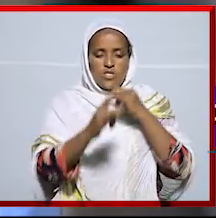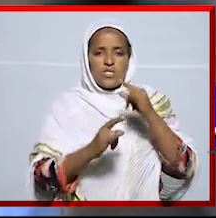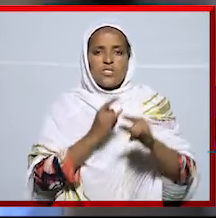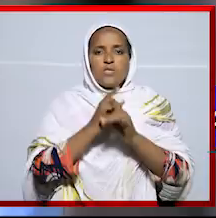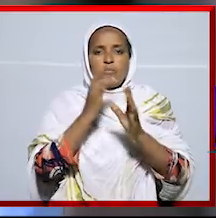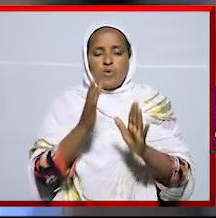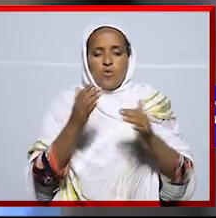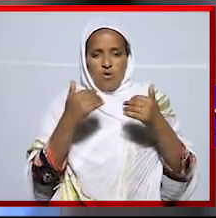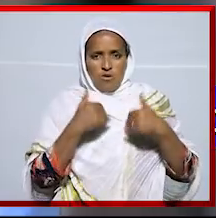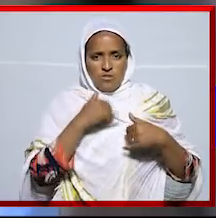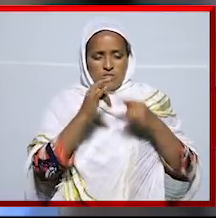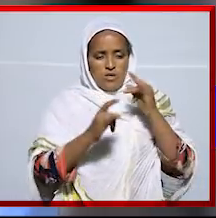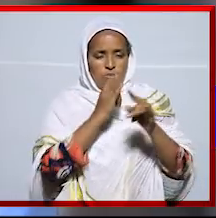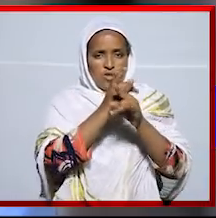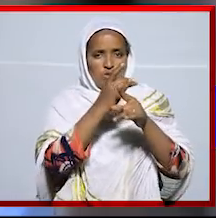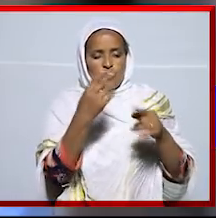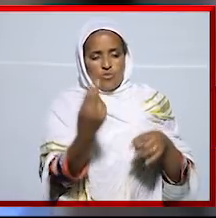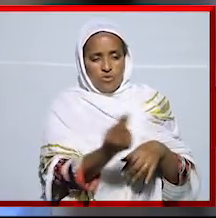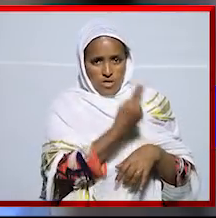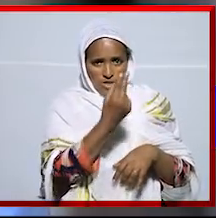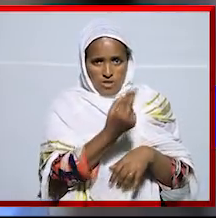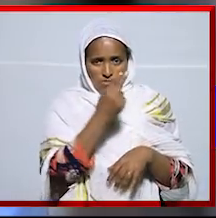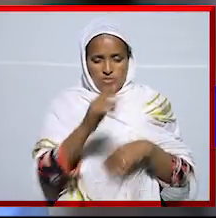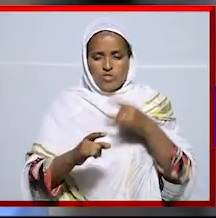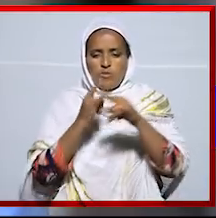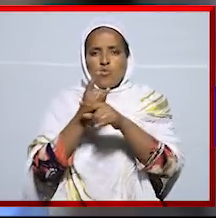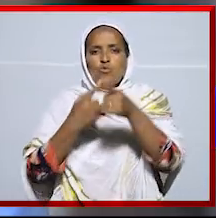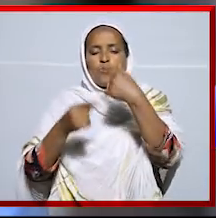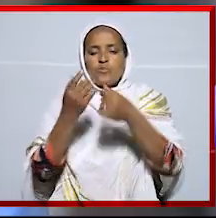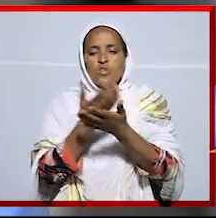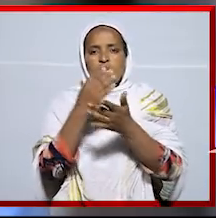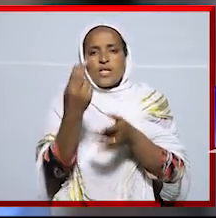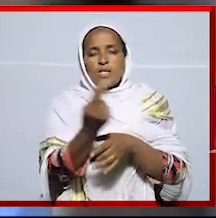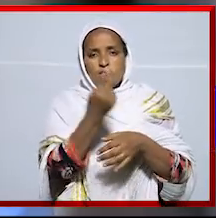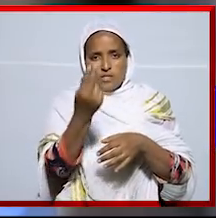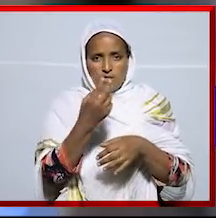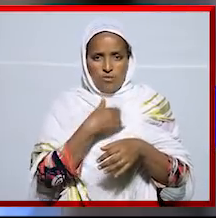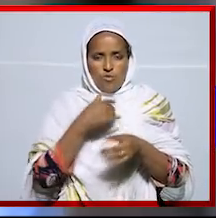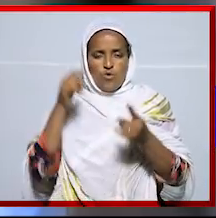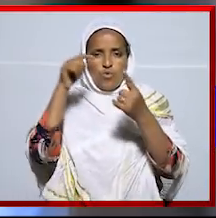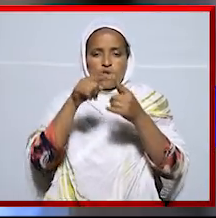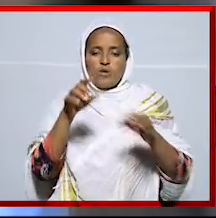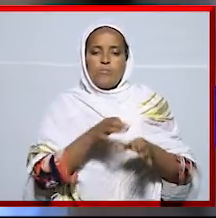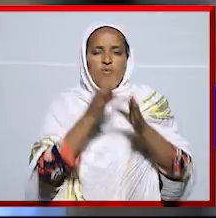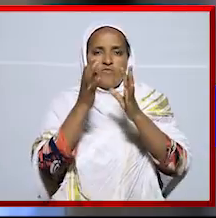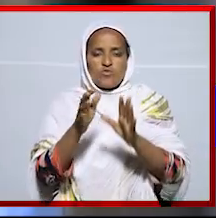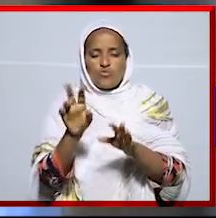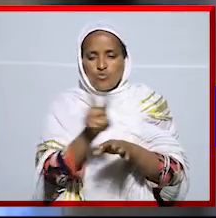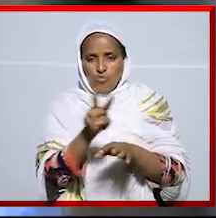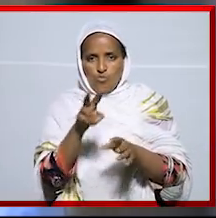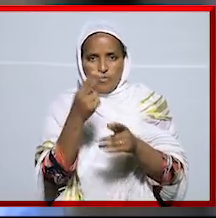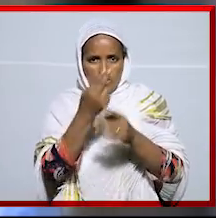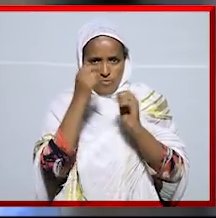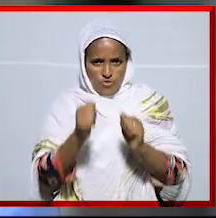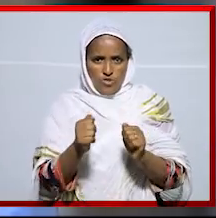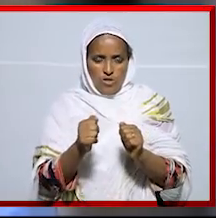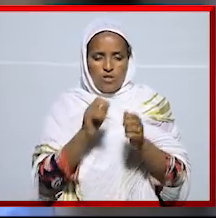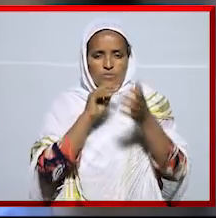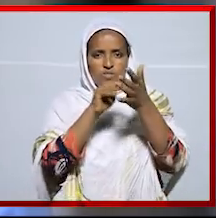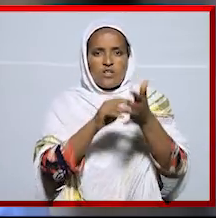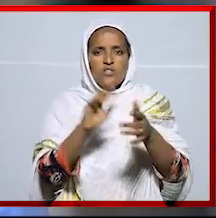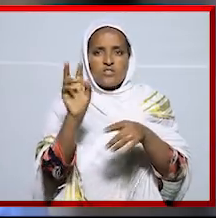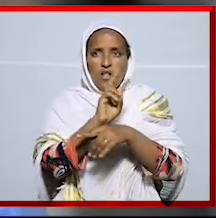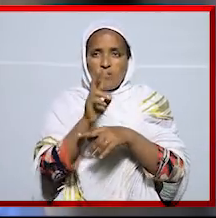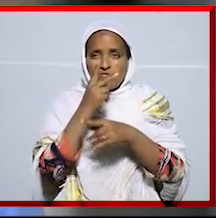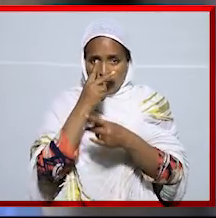ለምሳሌ ዘመናዊነት አለ ዘመናዊነትን እየተጠቀመ ዘመኑ ባመጣው ነገር እየተጠቀመ ወደ መንፈሳዊም መጣቀም ይችላል ማለት ነው